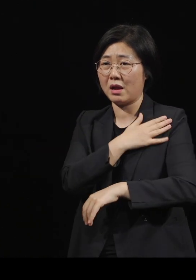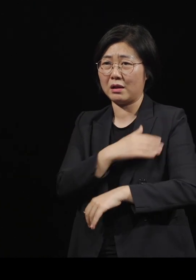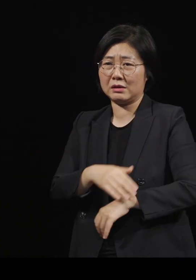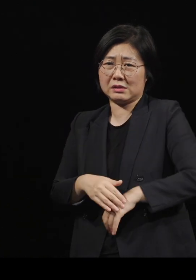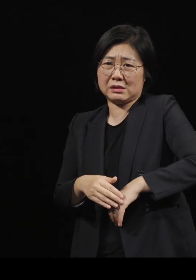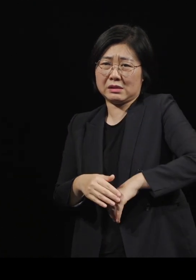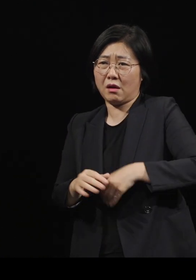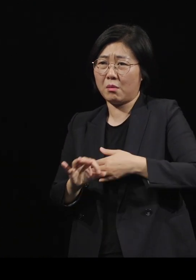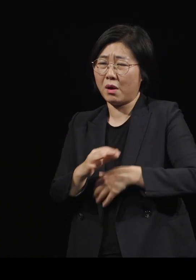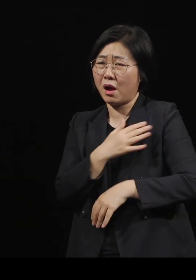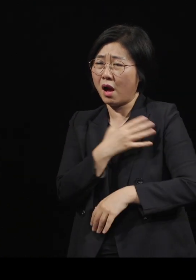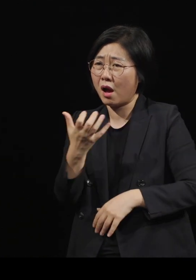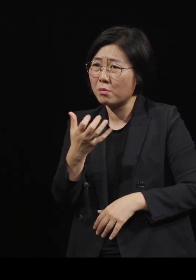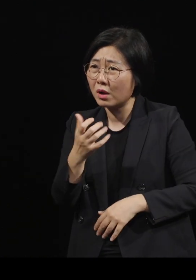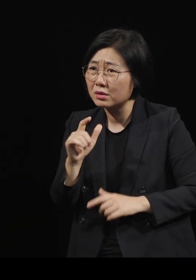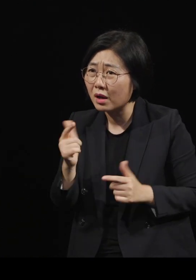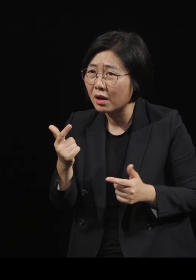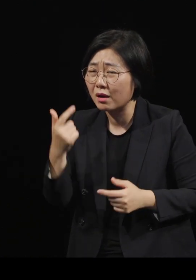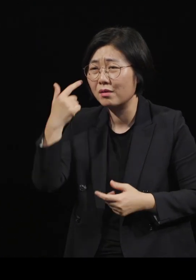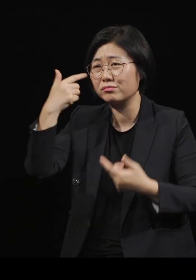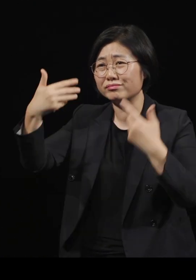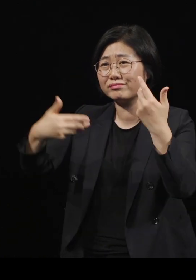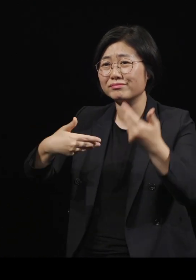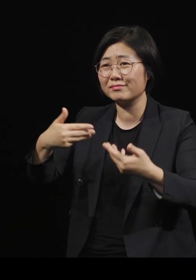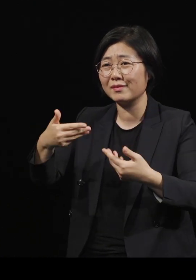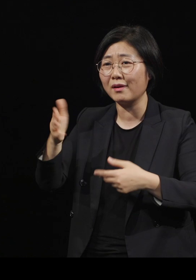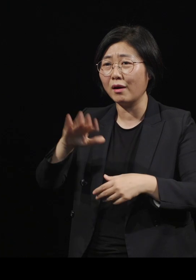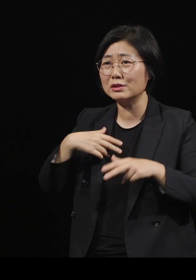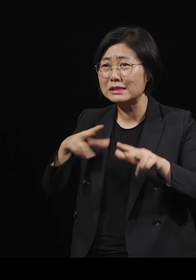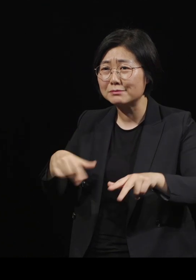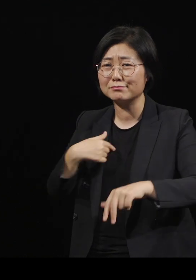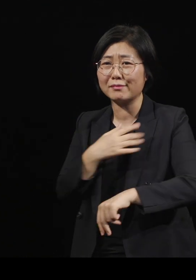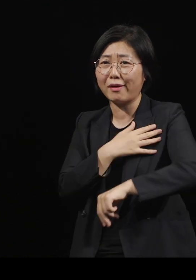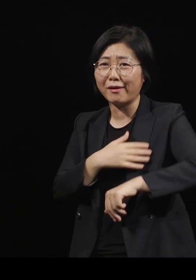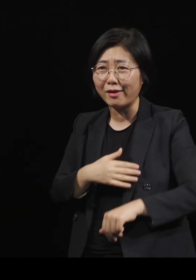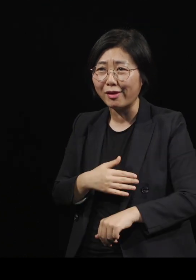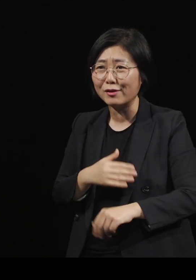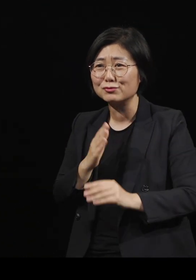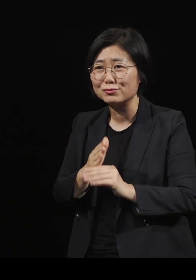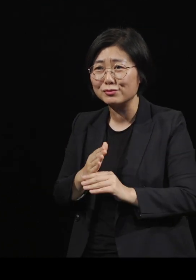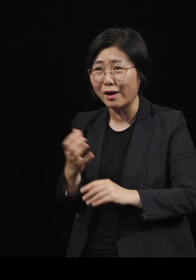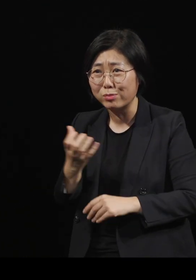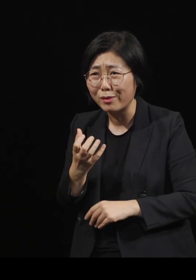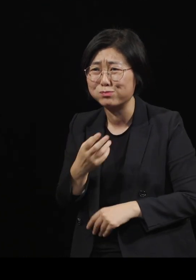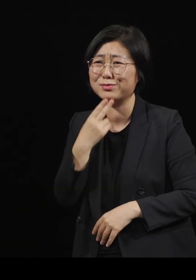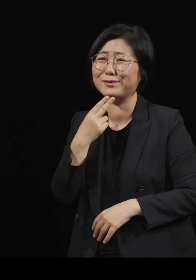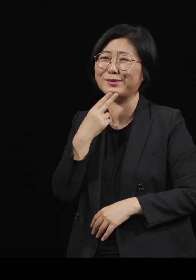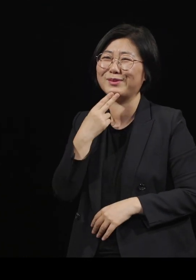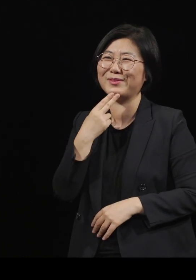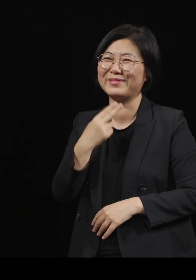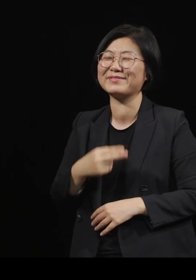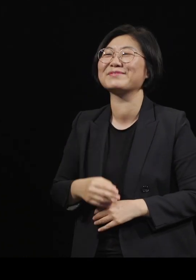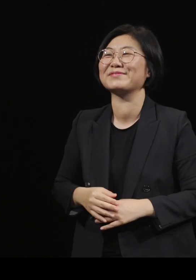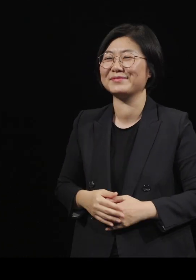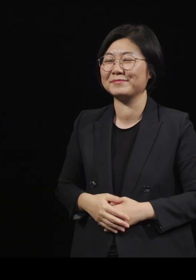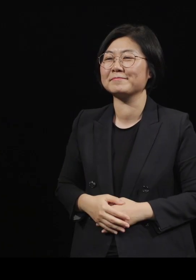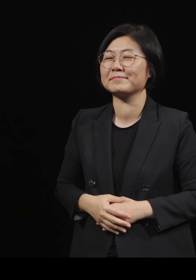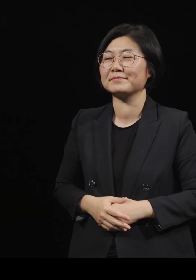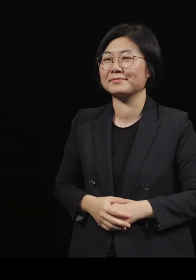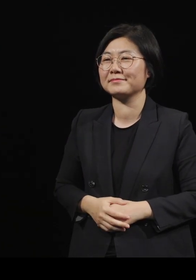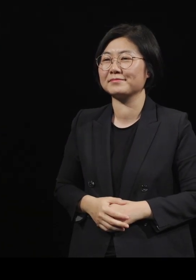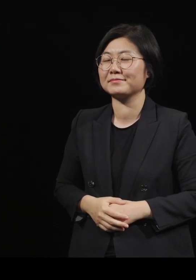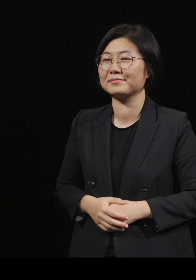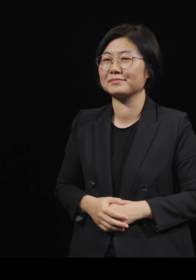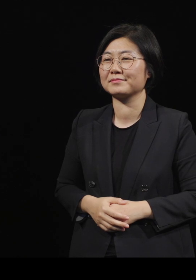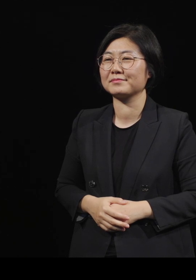있으면 아프지 않냐고 물어보시는데 내리고 있는데 아플 리가 없겠죠. 예,